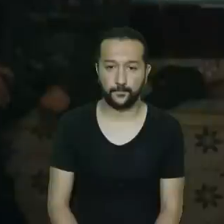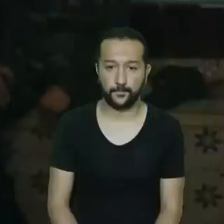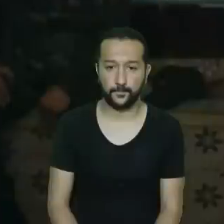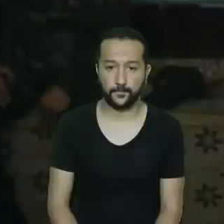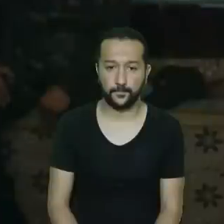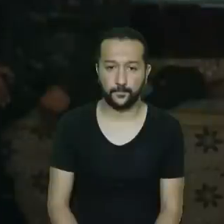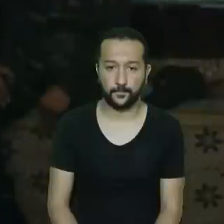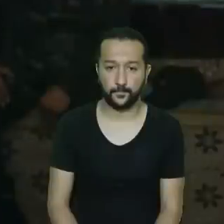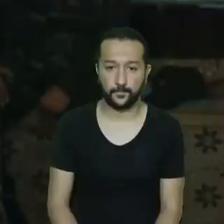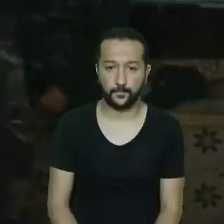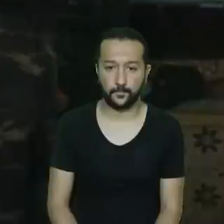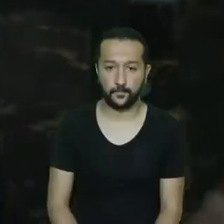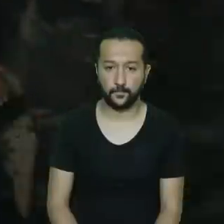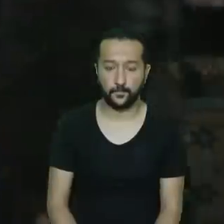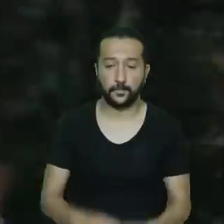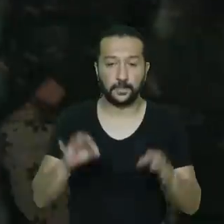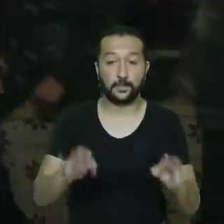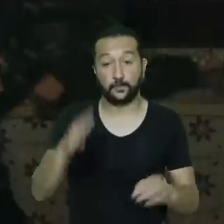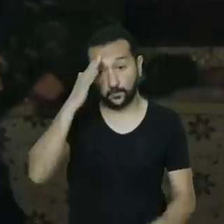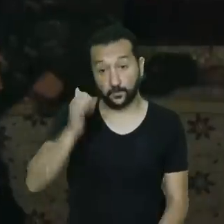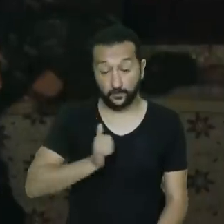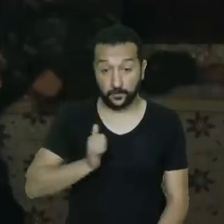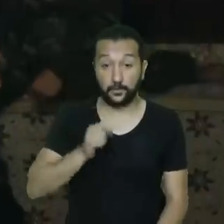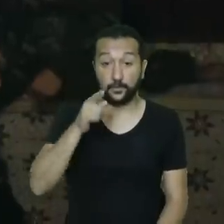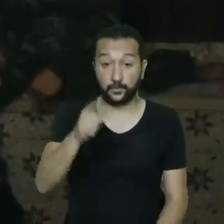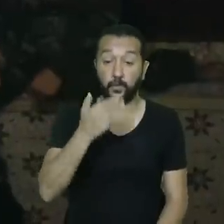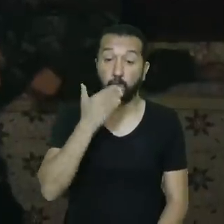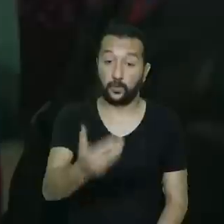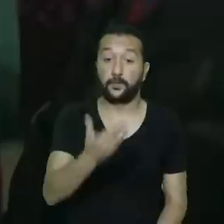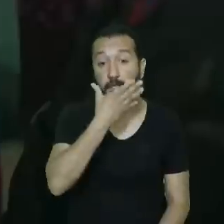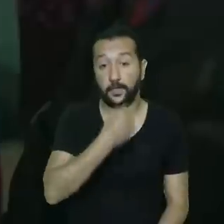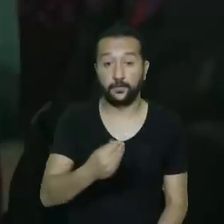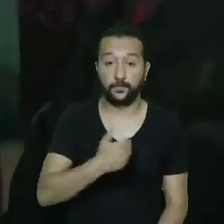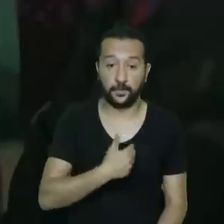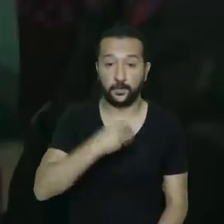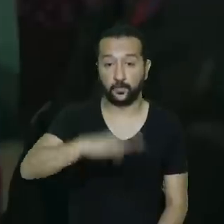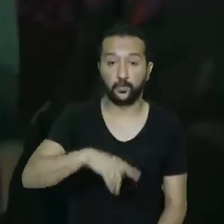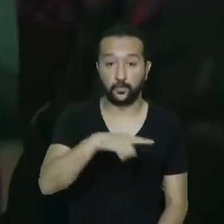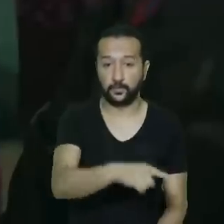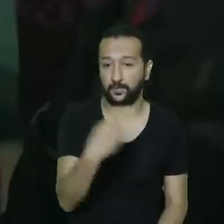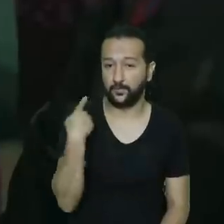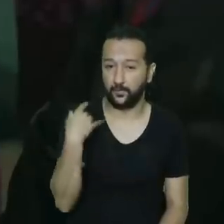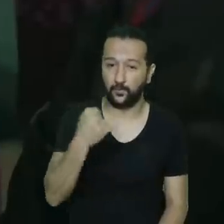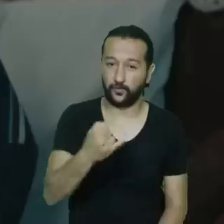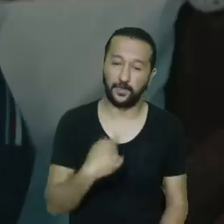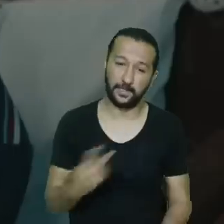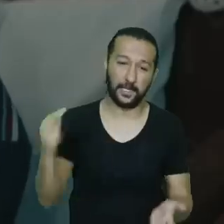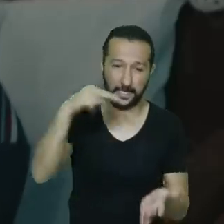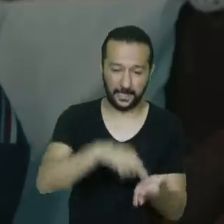Hüseyin'in eşyaları bir araya toplanmış resmini şimdi çektiler. Şimdi komutanım söylemesi ayıp. Benim çocuk çay öldürmeye